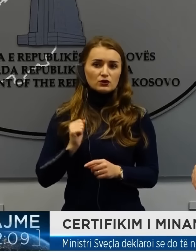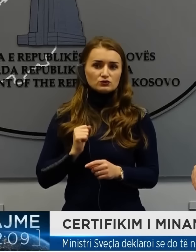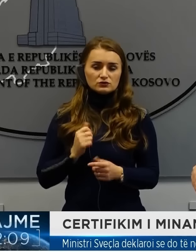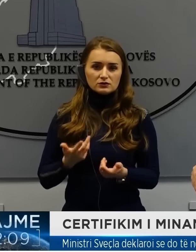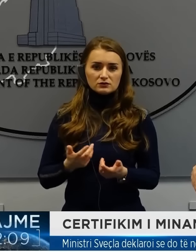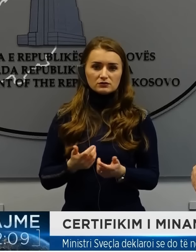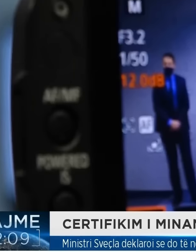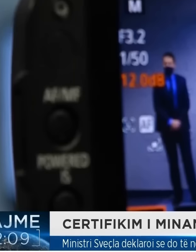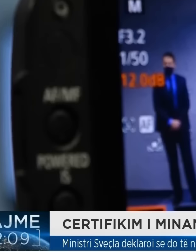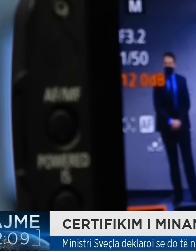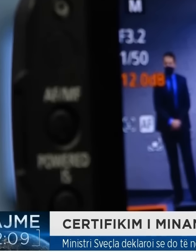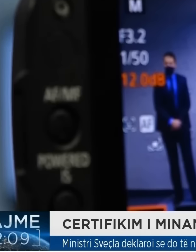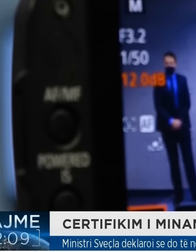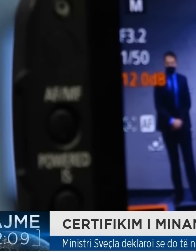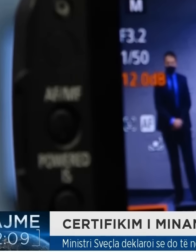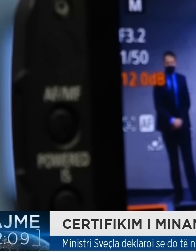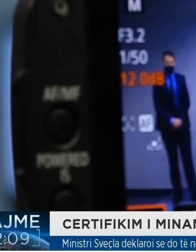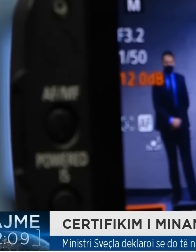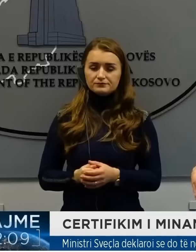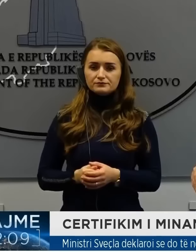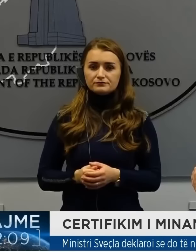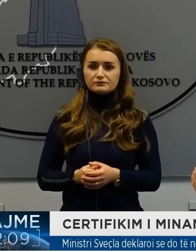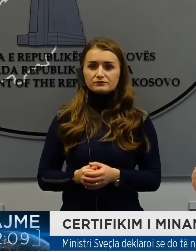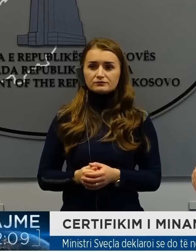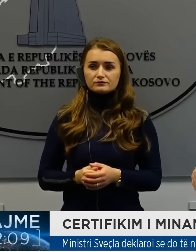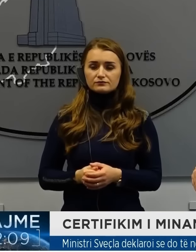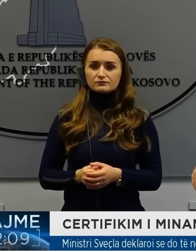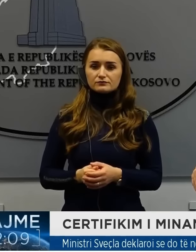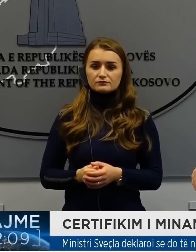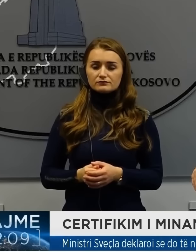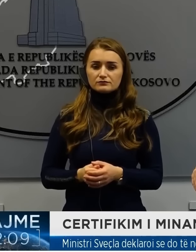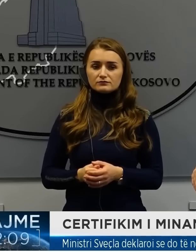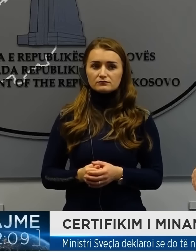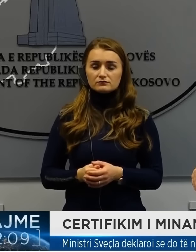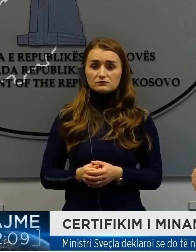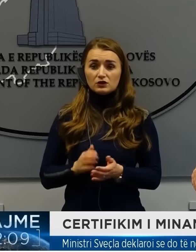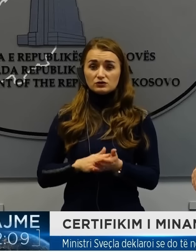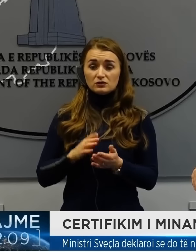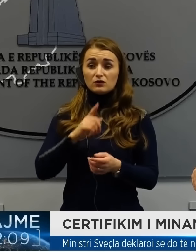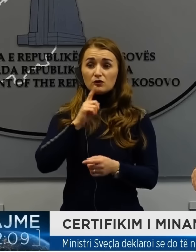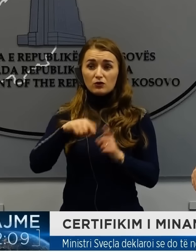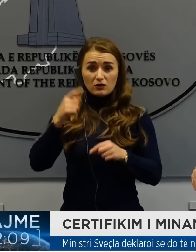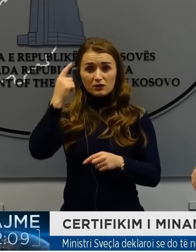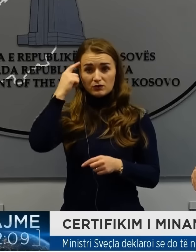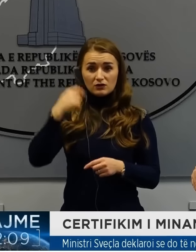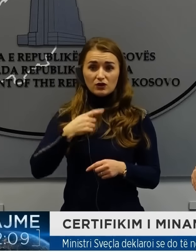minierën e Stantërgut. Sipas tij, qeveria do të ndërmarrë hapat e nevojshëm që ndërmarrja të zhvillohet.